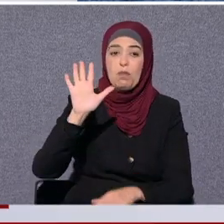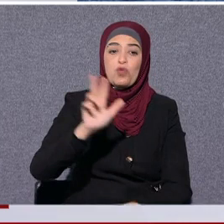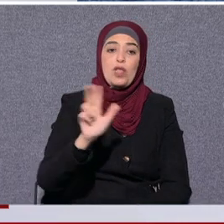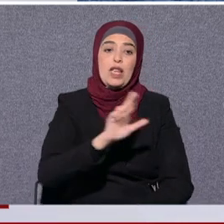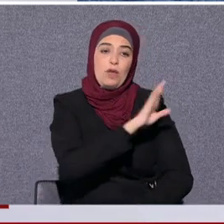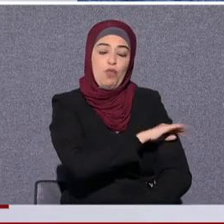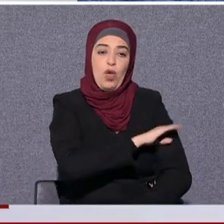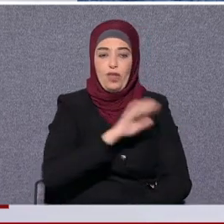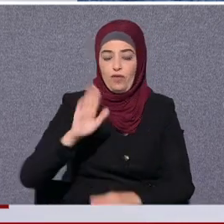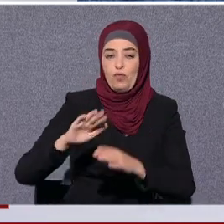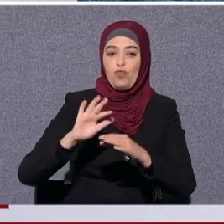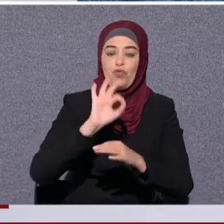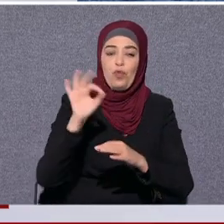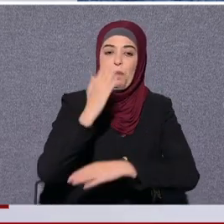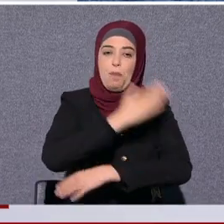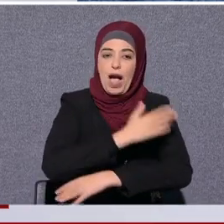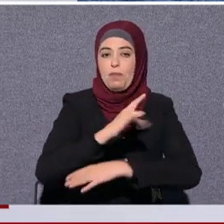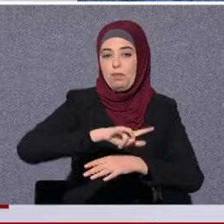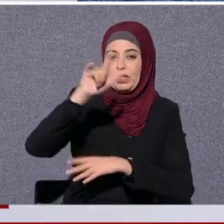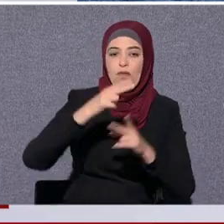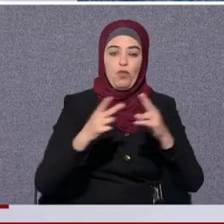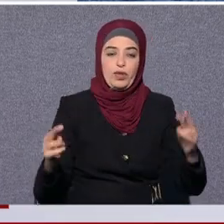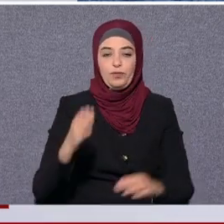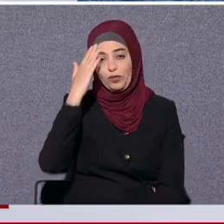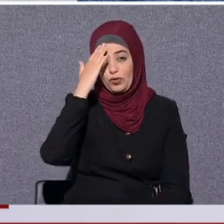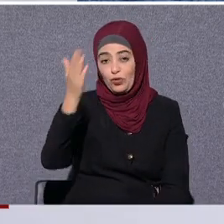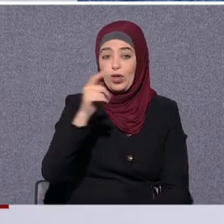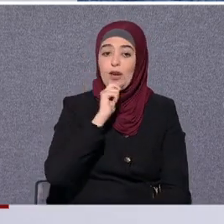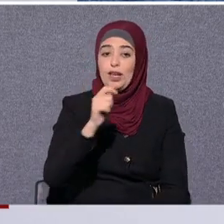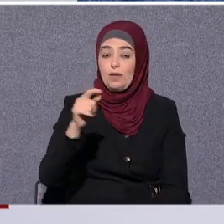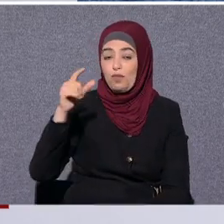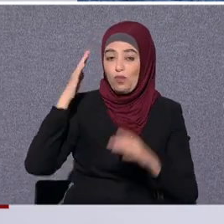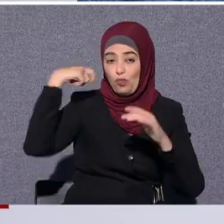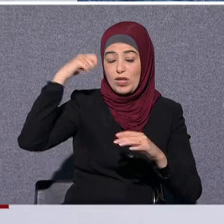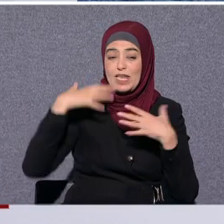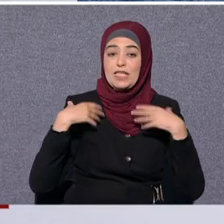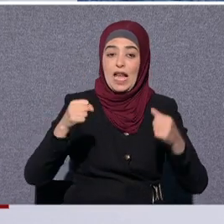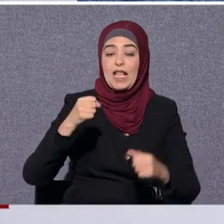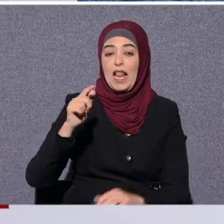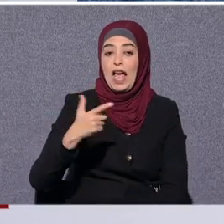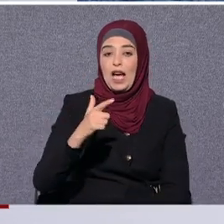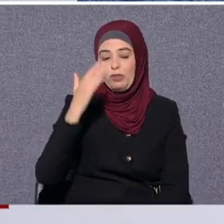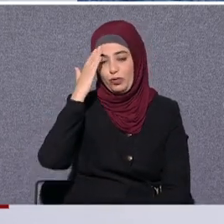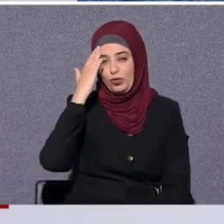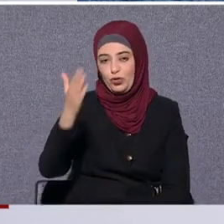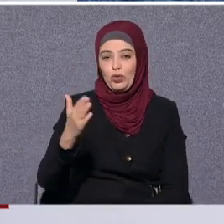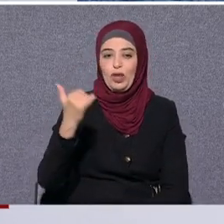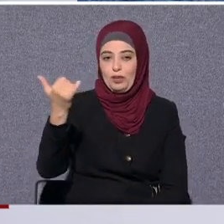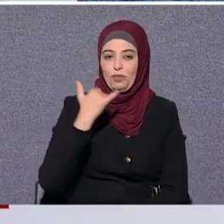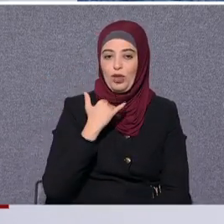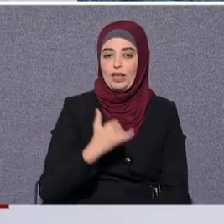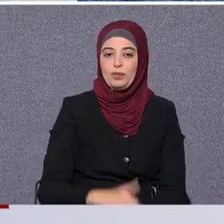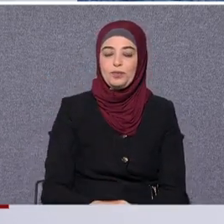على المعابر والحدود والمطارات. شكرا جزيلا لك مدير صحه العقبه السيد ابراهيم المعايعه.